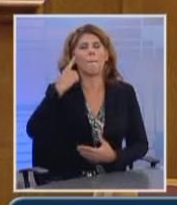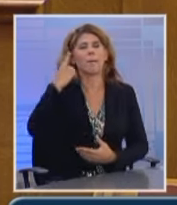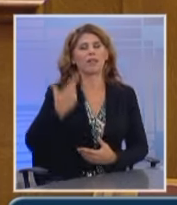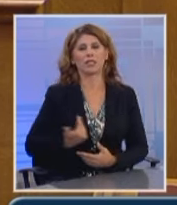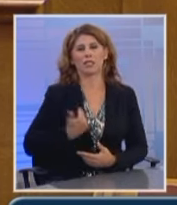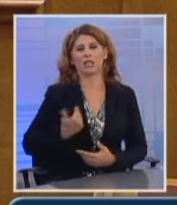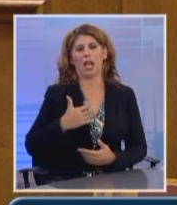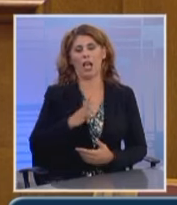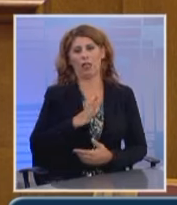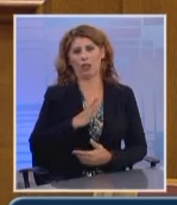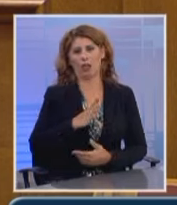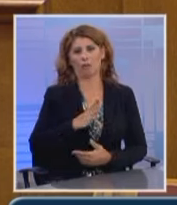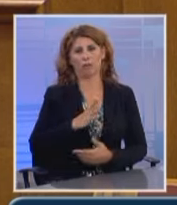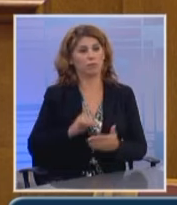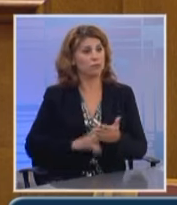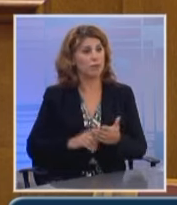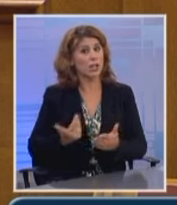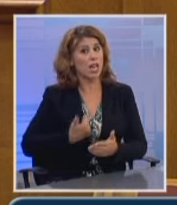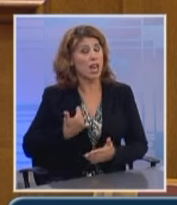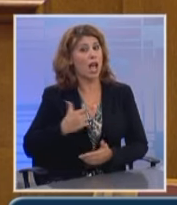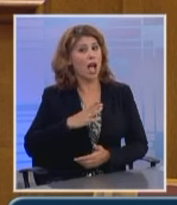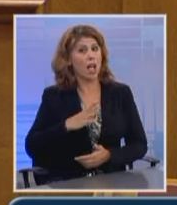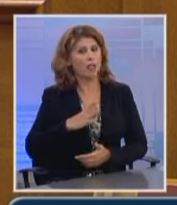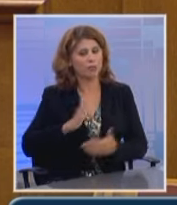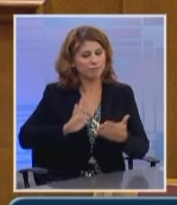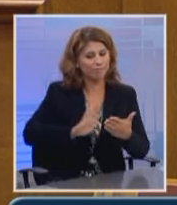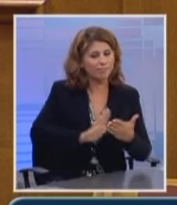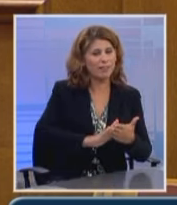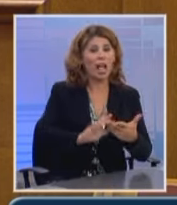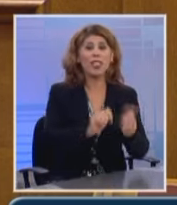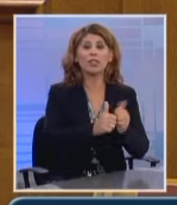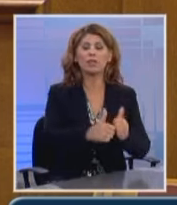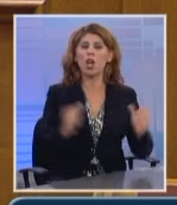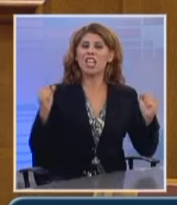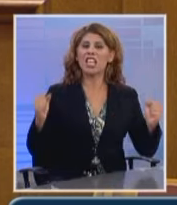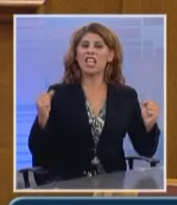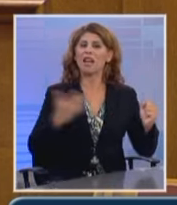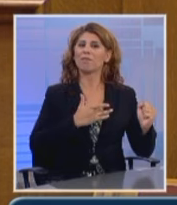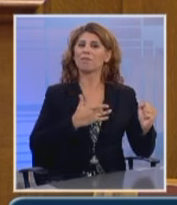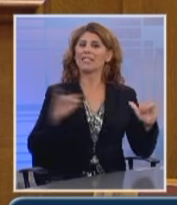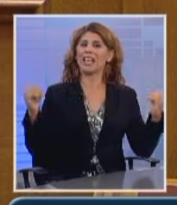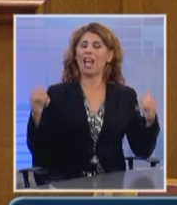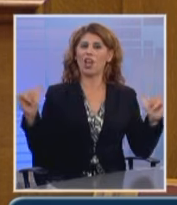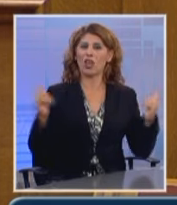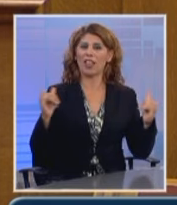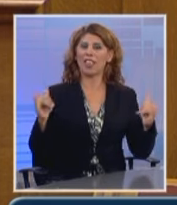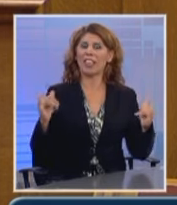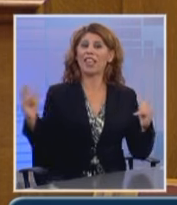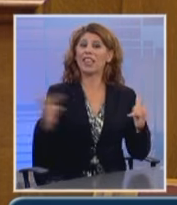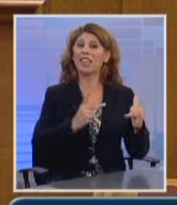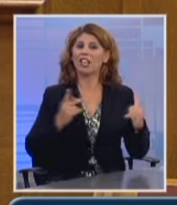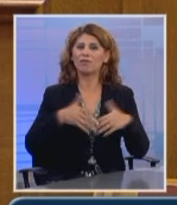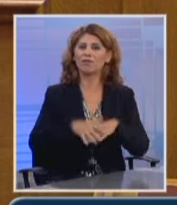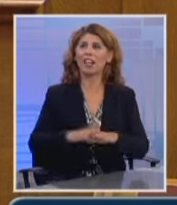να προσεγγίσουν τον αθλητισμό που είναι ταυτόχρονα υγεία, ψυχαγωγία, κοινωνικότητα, κοινωνική καταξίωση μέσα σε